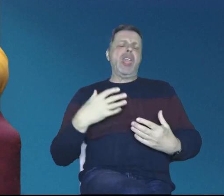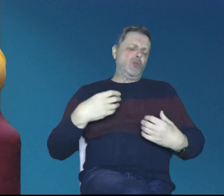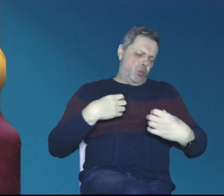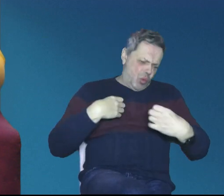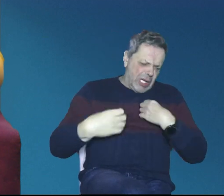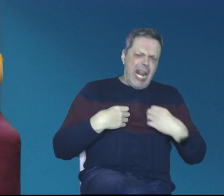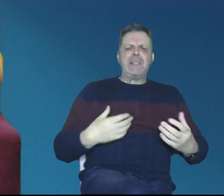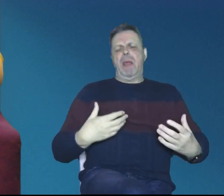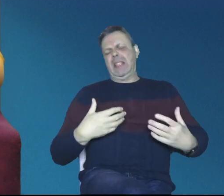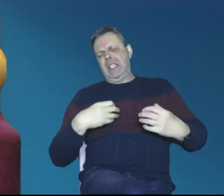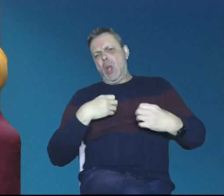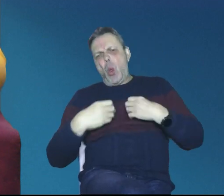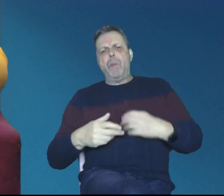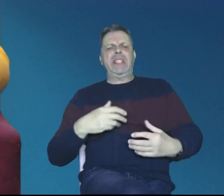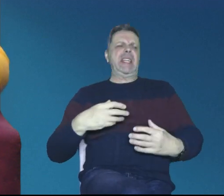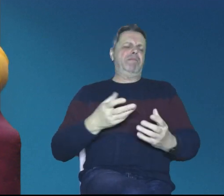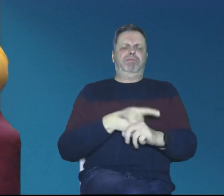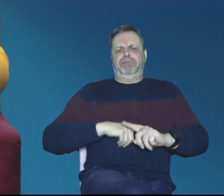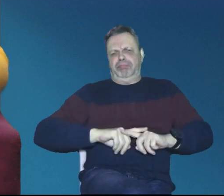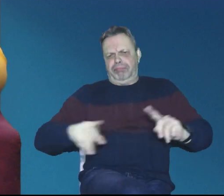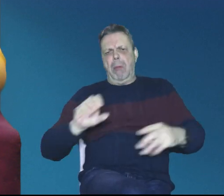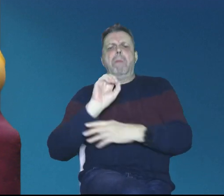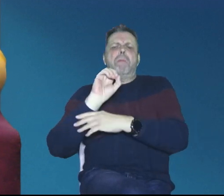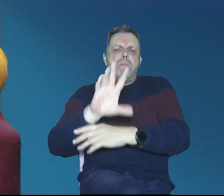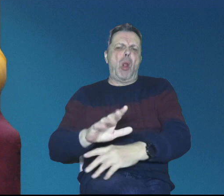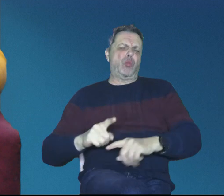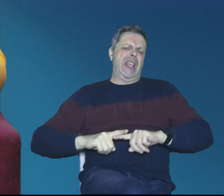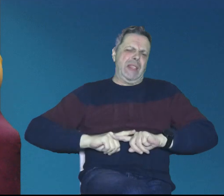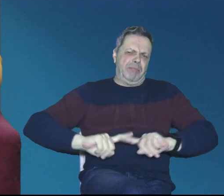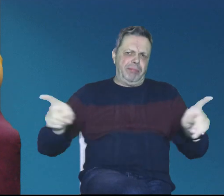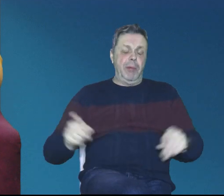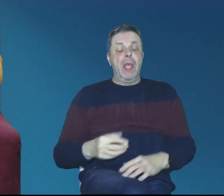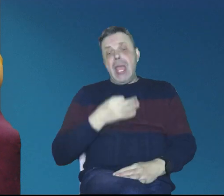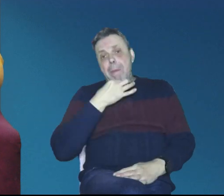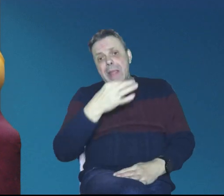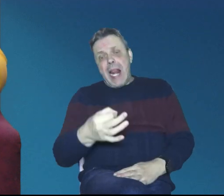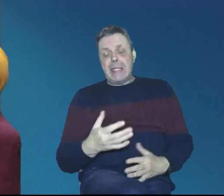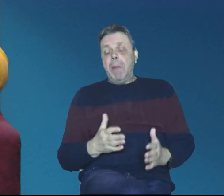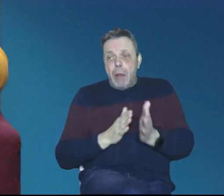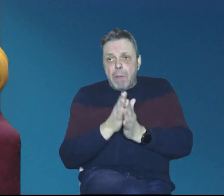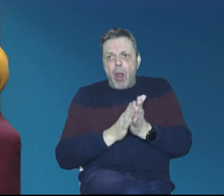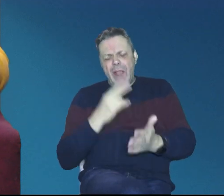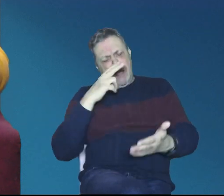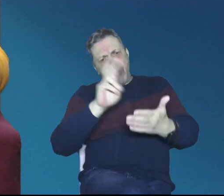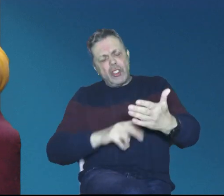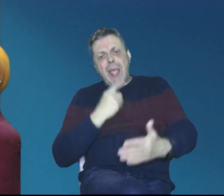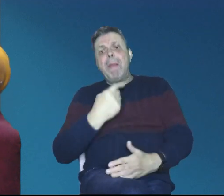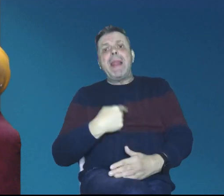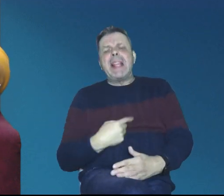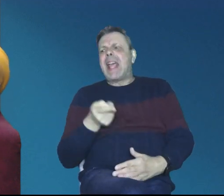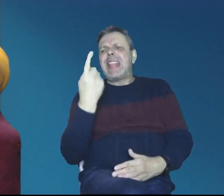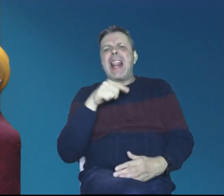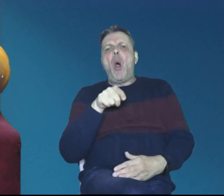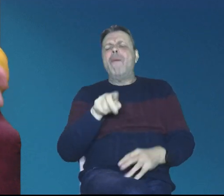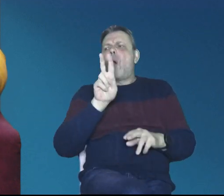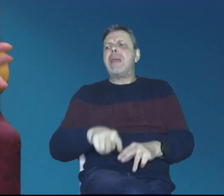bave glazbenom, kazališnom produkcijom, kazališnom ili filmskom produkcijom ili scenarijima, i pitala sam ljudi, dajte molim vas